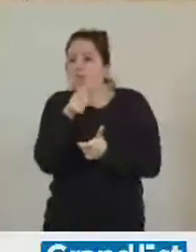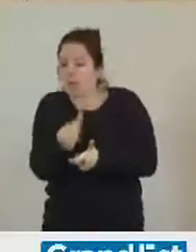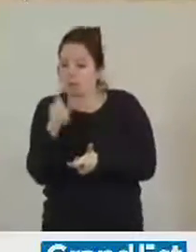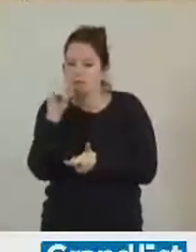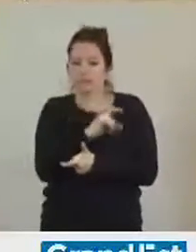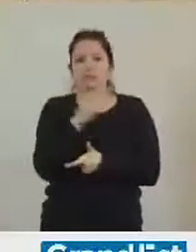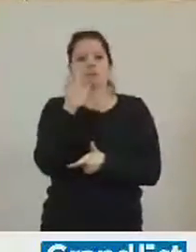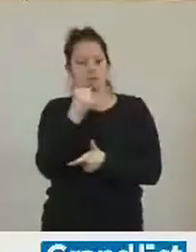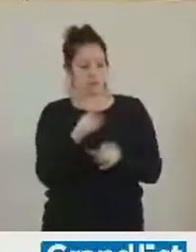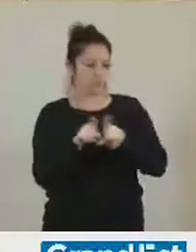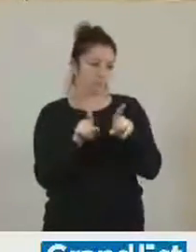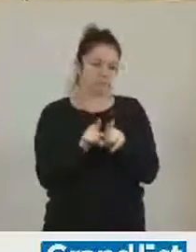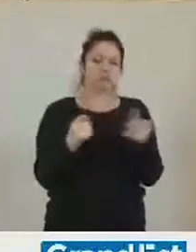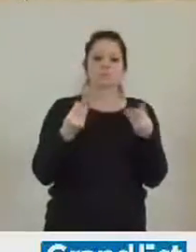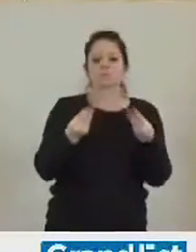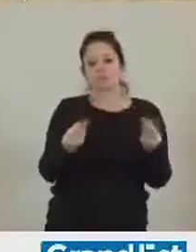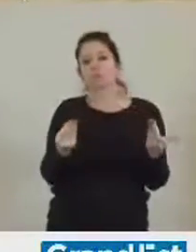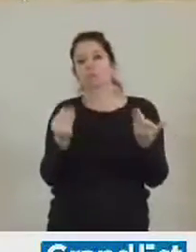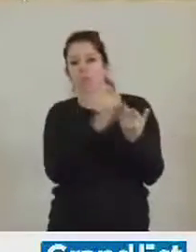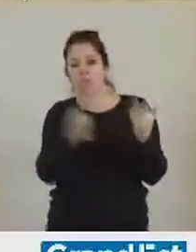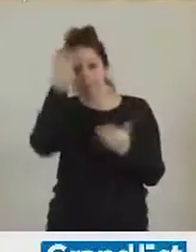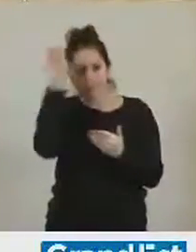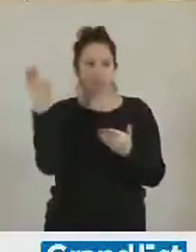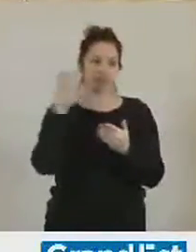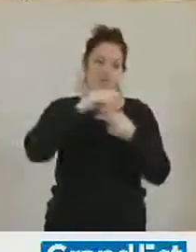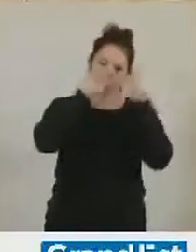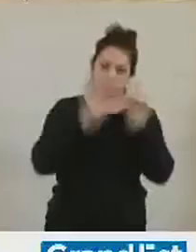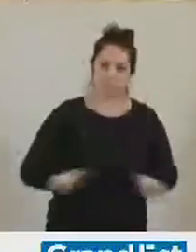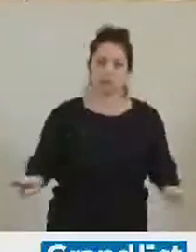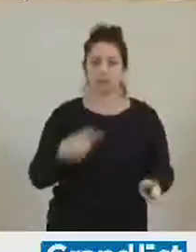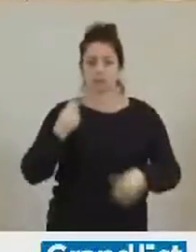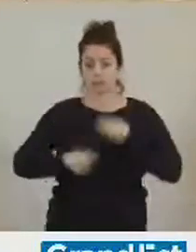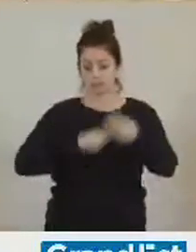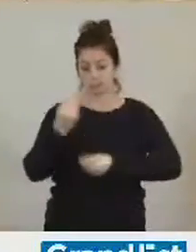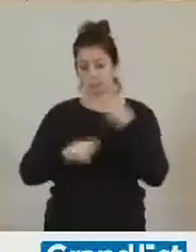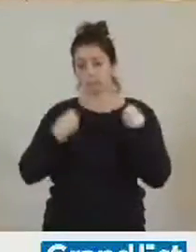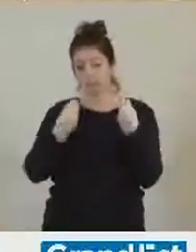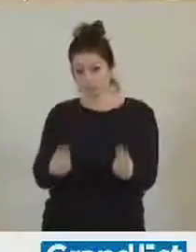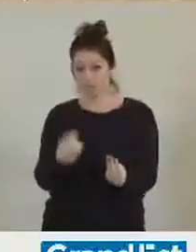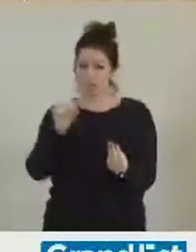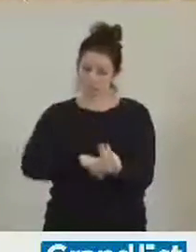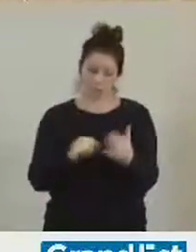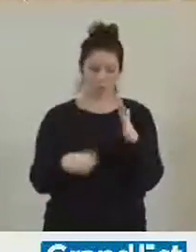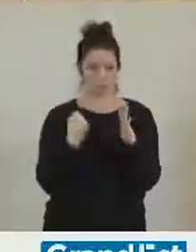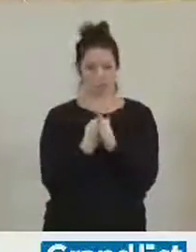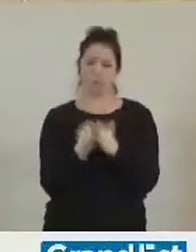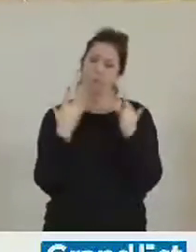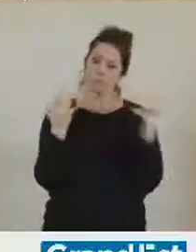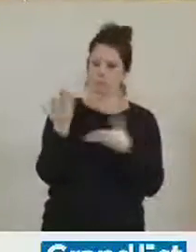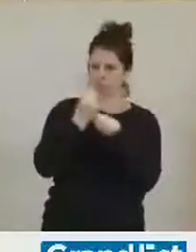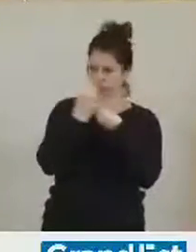faciliter les mobilités transfrontalières, européennes et internationales des étudiants qu'à soutenir tout ce qui permet de se cultiver ou d'approcher l'esprit